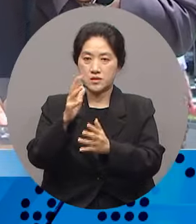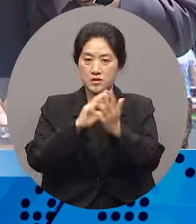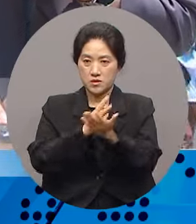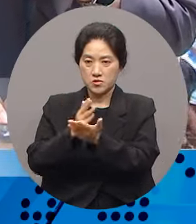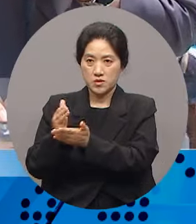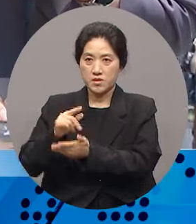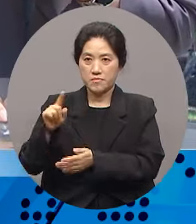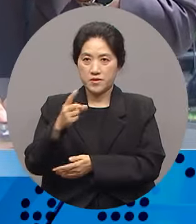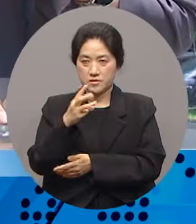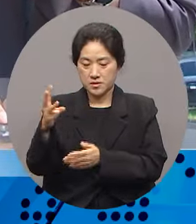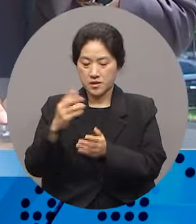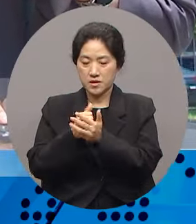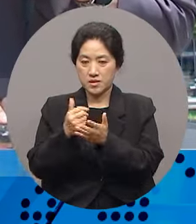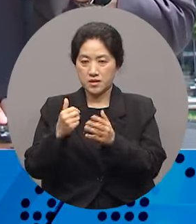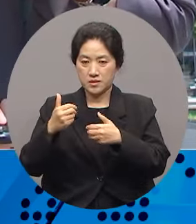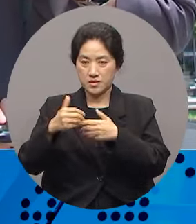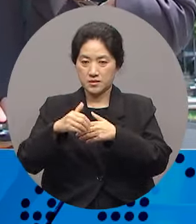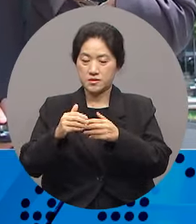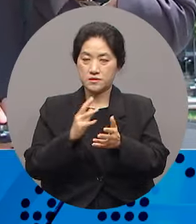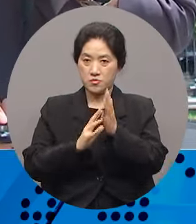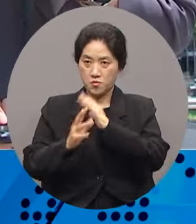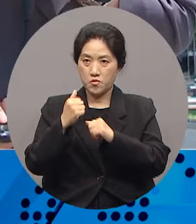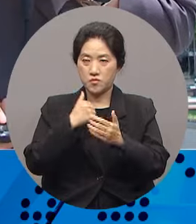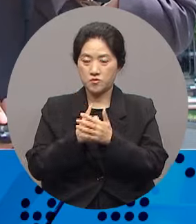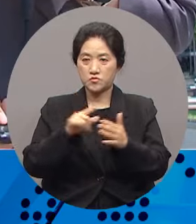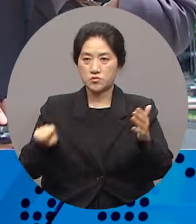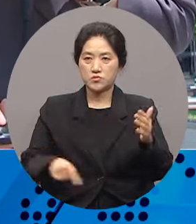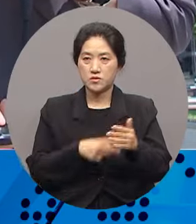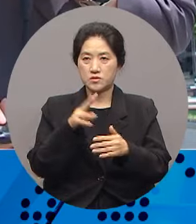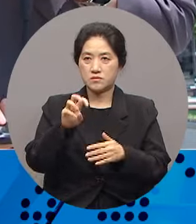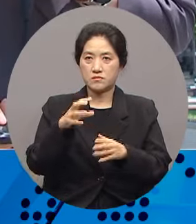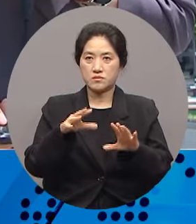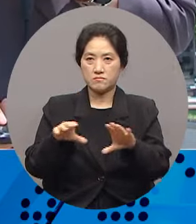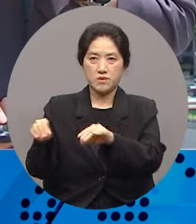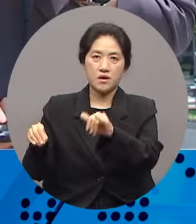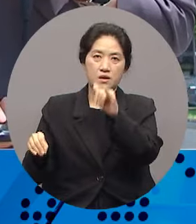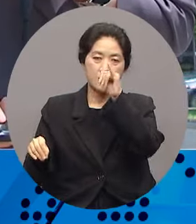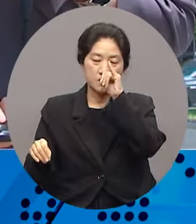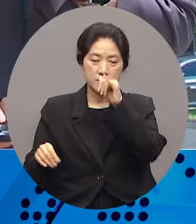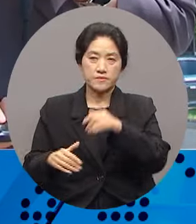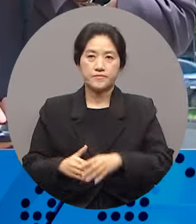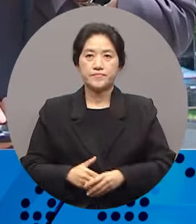일정 중 31개 일정을 중단했습니다. 지금까지 서울대병원에서 전해드렸습니다.